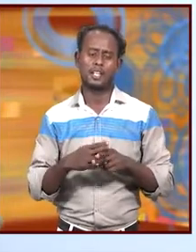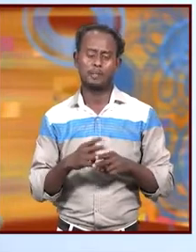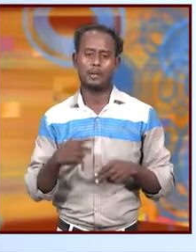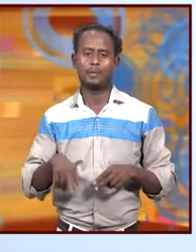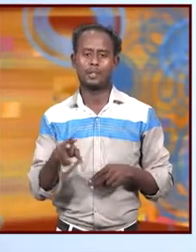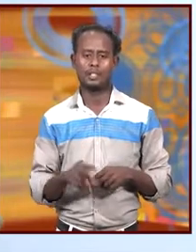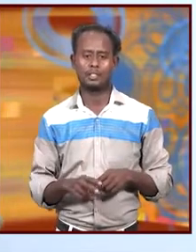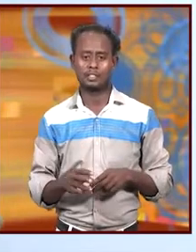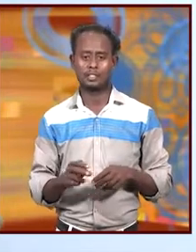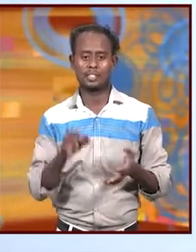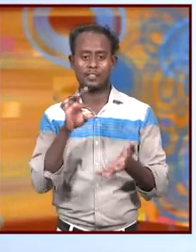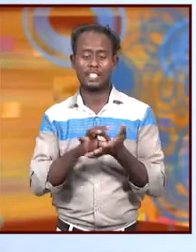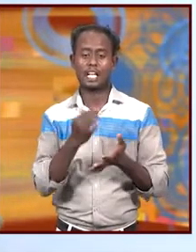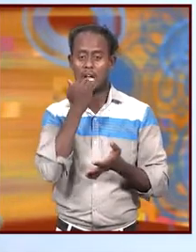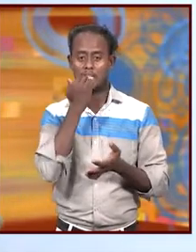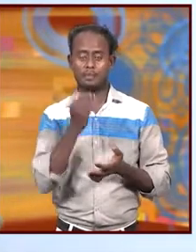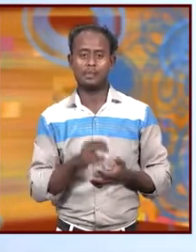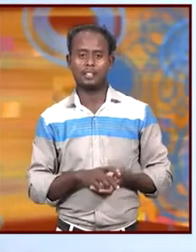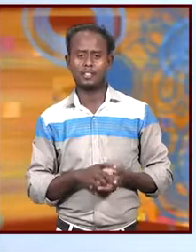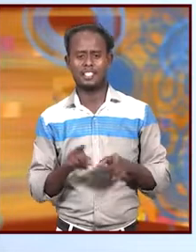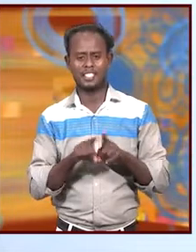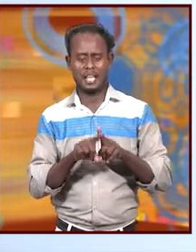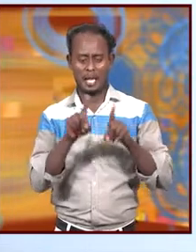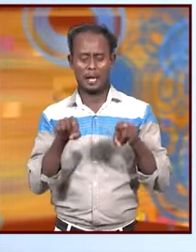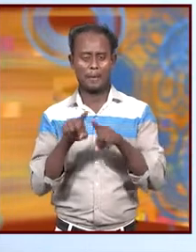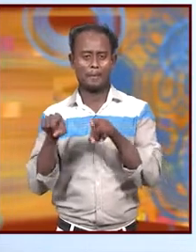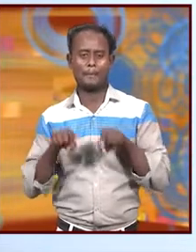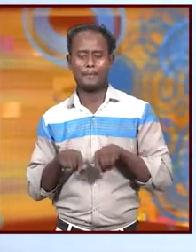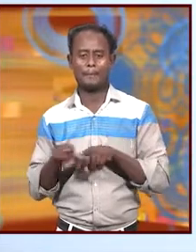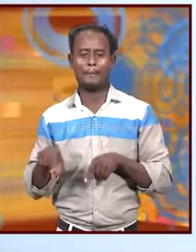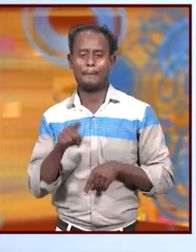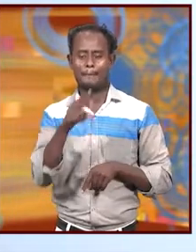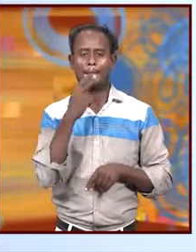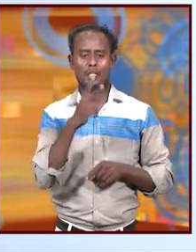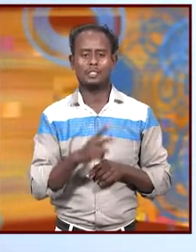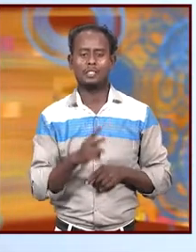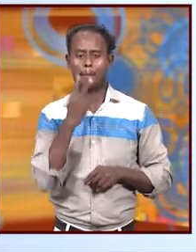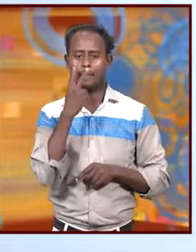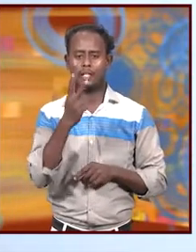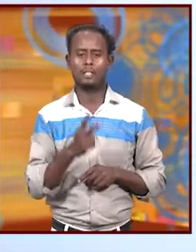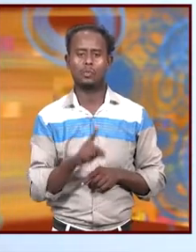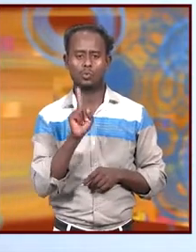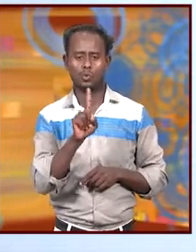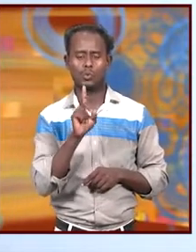பயன்படுத்துகின்ற கடலை மிட்டாய் வடிவத்திற்குள் அடைந்திருக்கிறது. இதை பாருங்கள், இங்கே